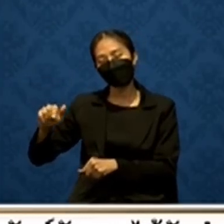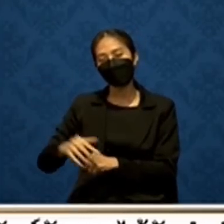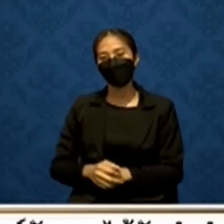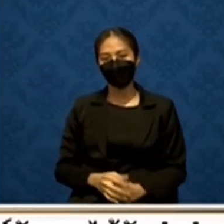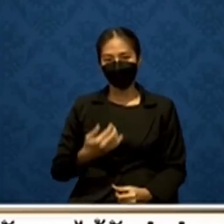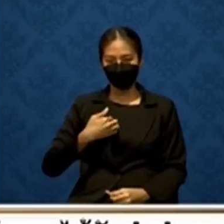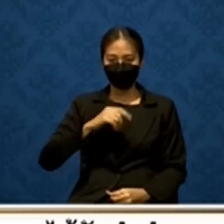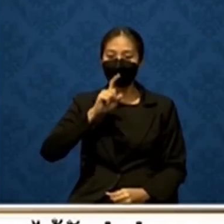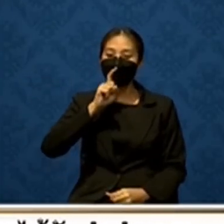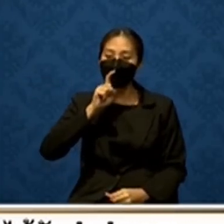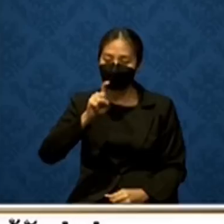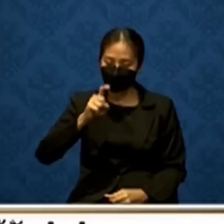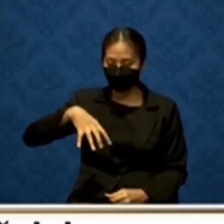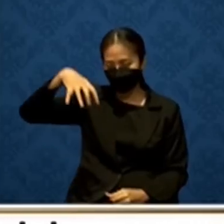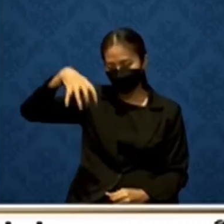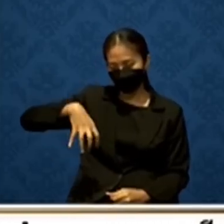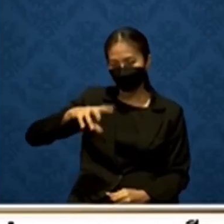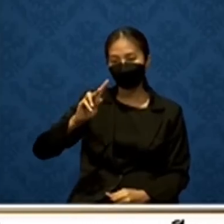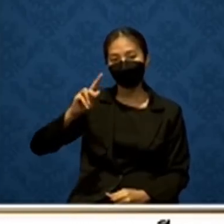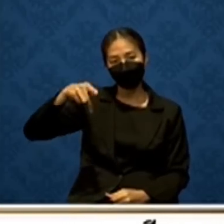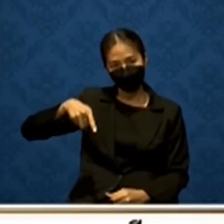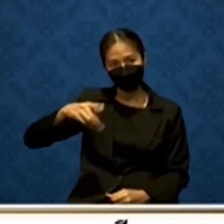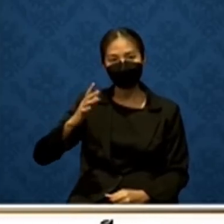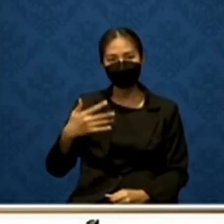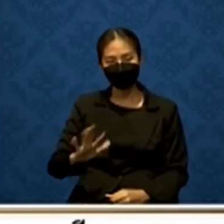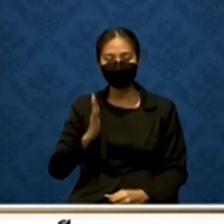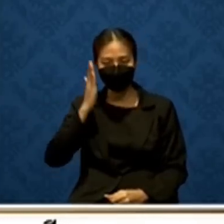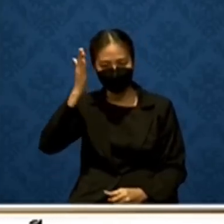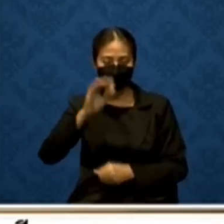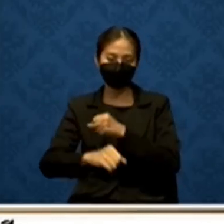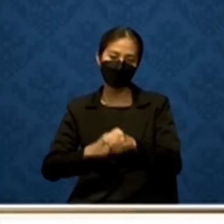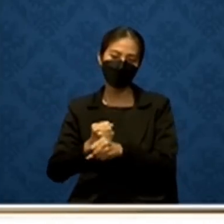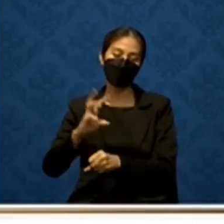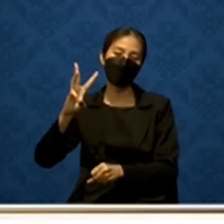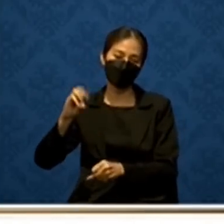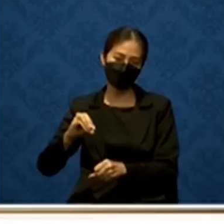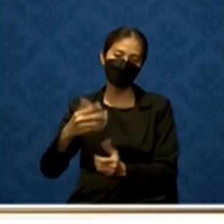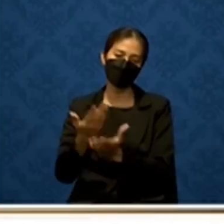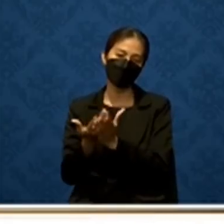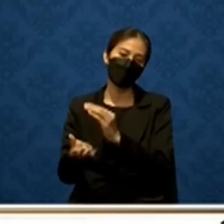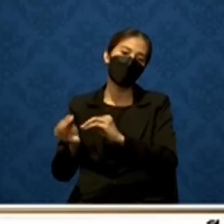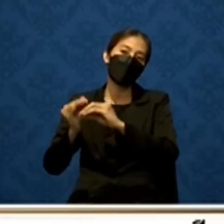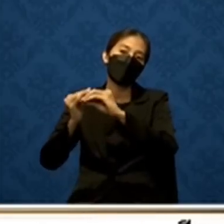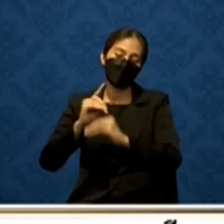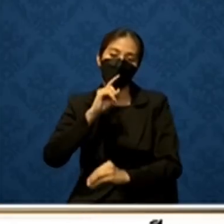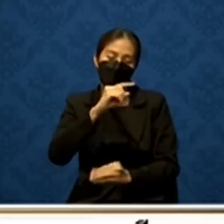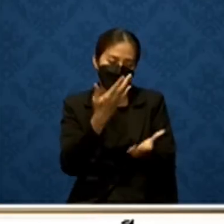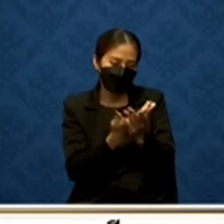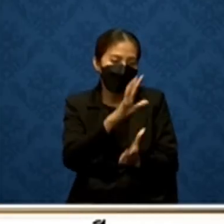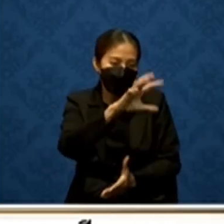ที่สำนังานกอพอครับตัวเลขนี้จะข้นไปเจ็แนใปี 2560 นะครับจะเอาเงินมาจากไหน